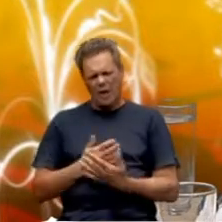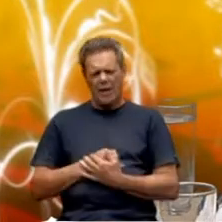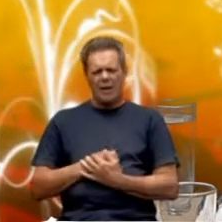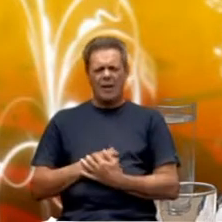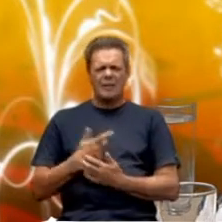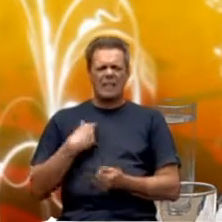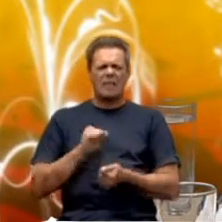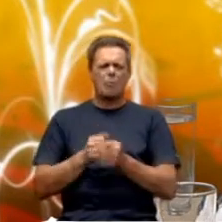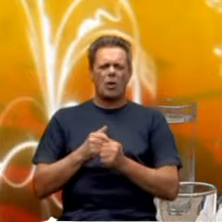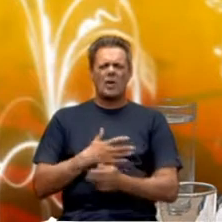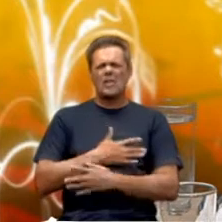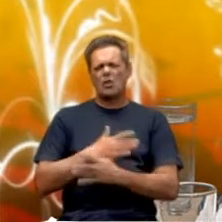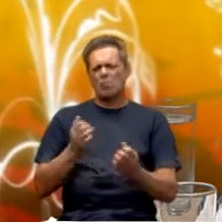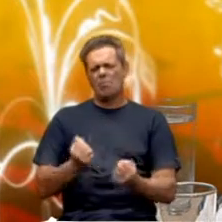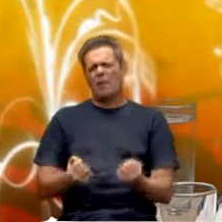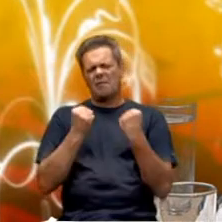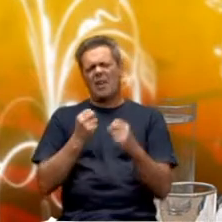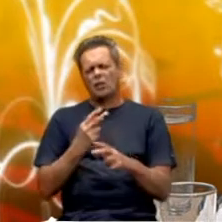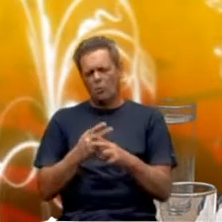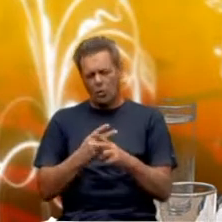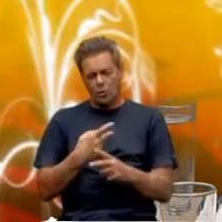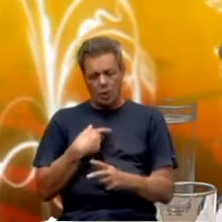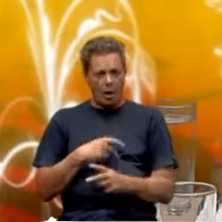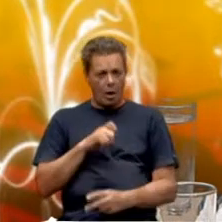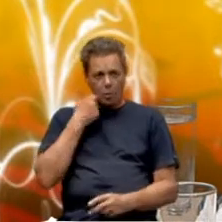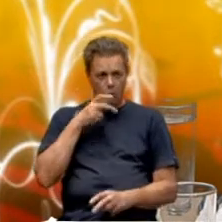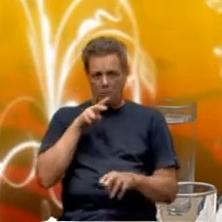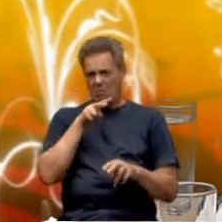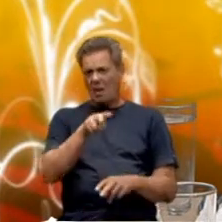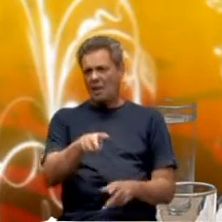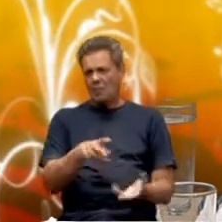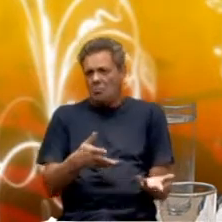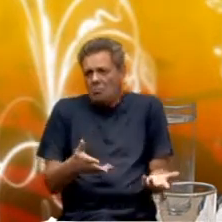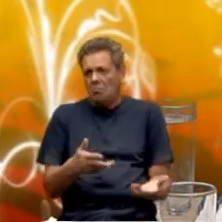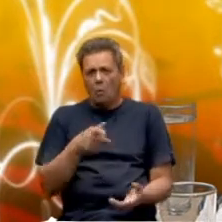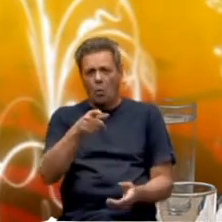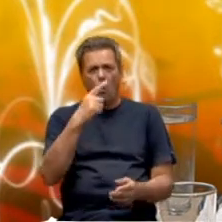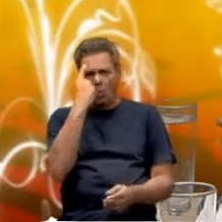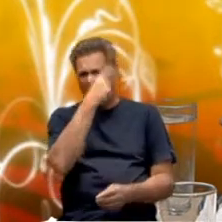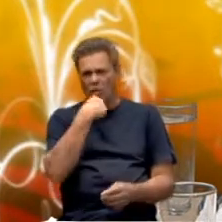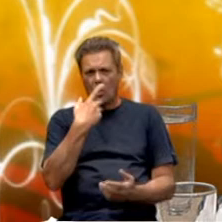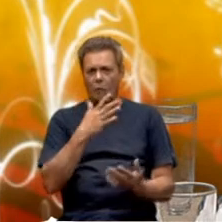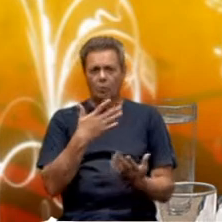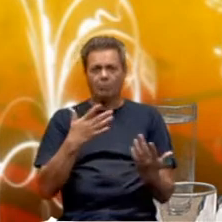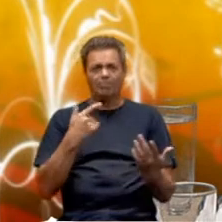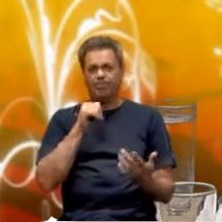borite s jednom ogromnom bolešću, a ljudi bleje u vašu glavu koja nema kose. Zbilja vam dođe,